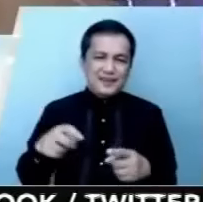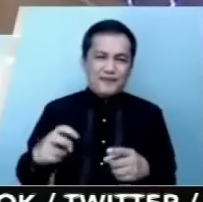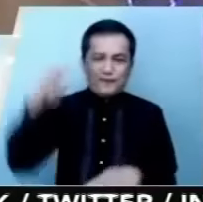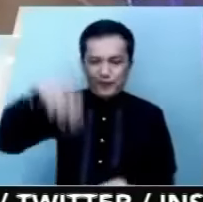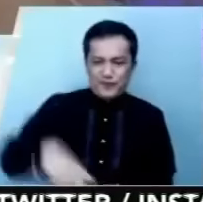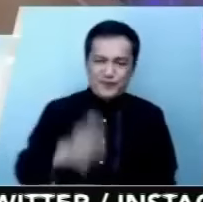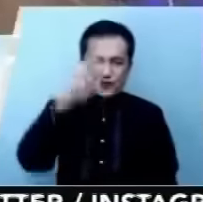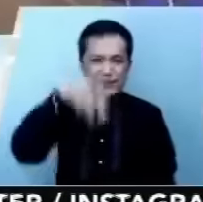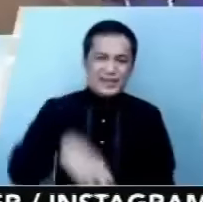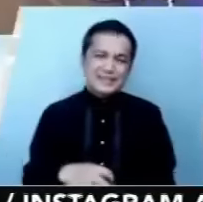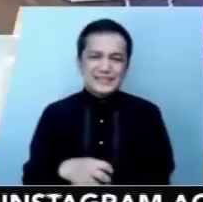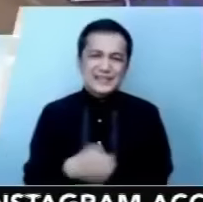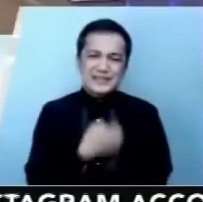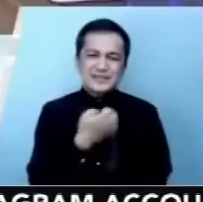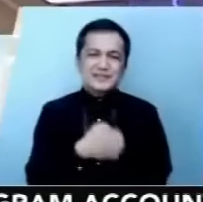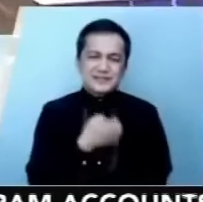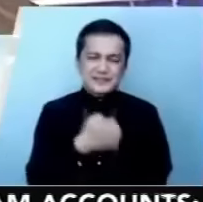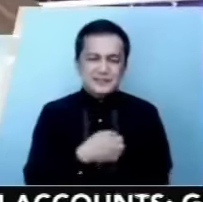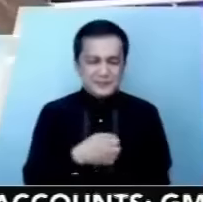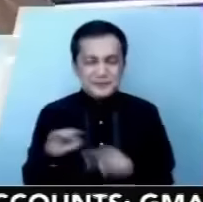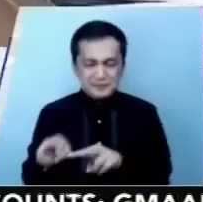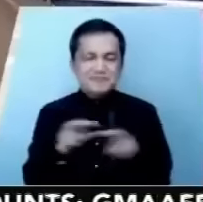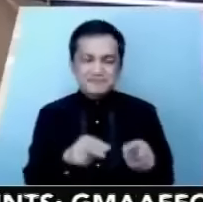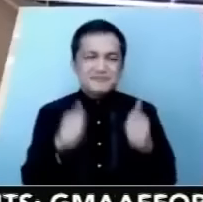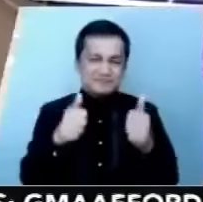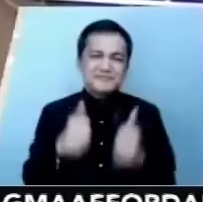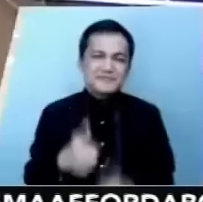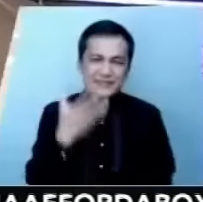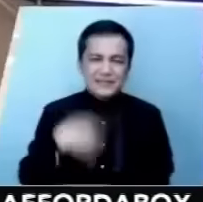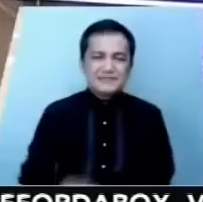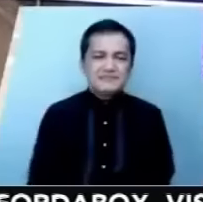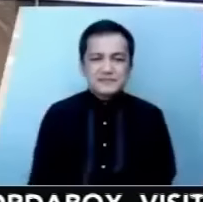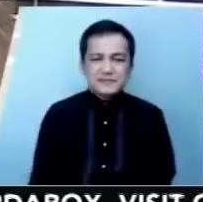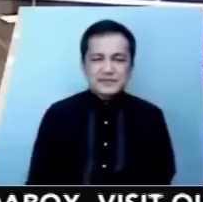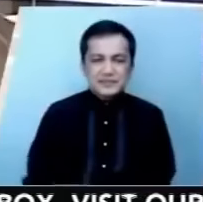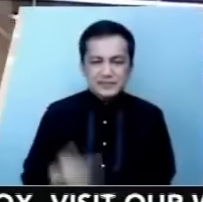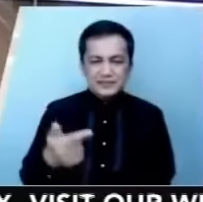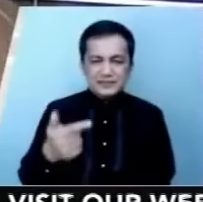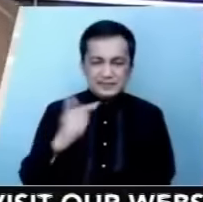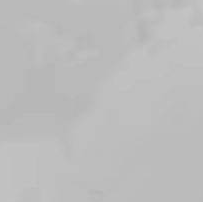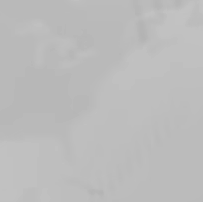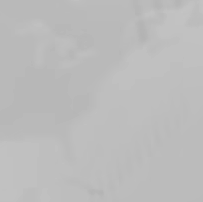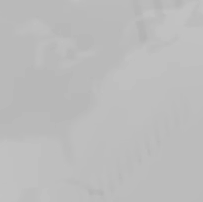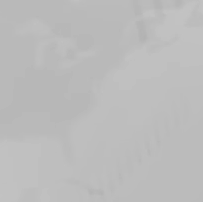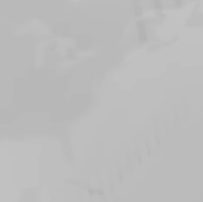so sobrang sobrang kaabang abang talaga Nelson Canlas updated sa shes